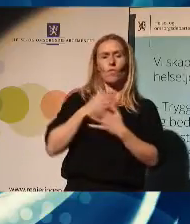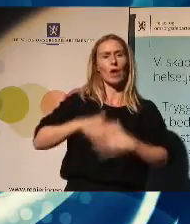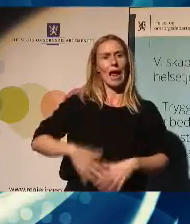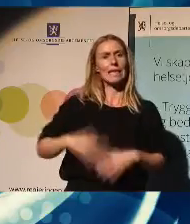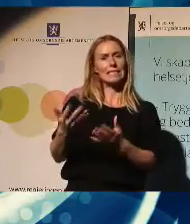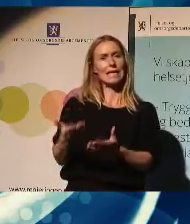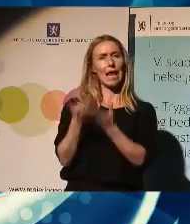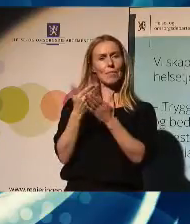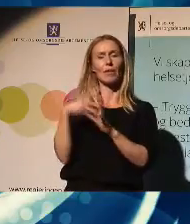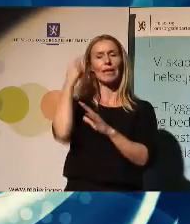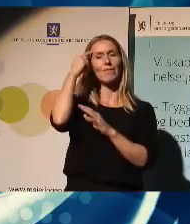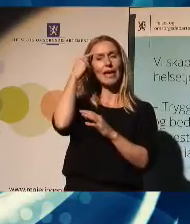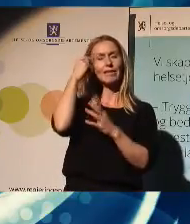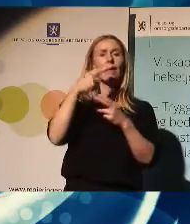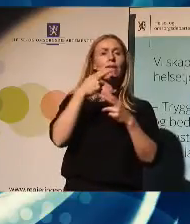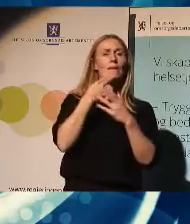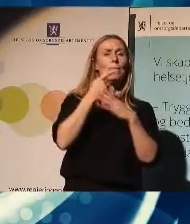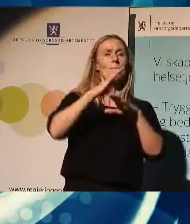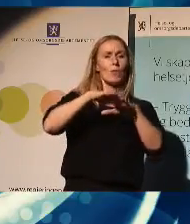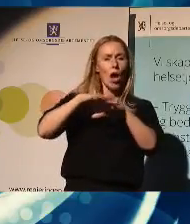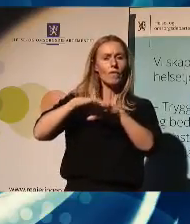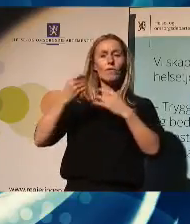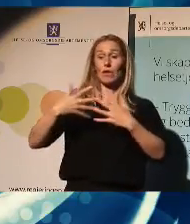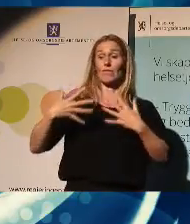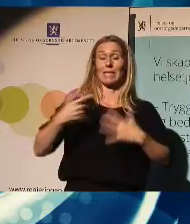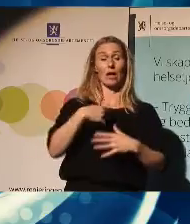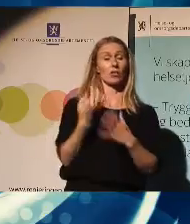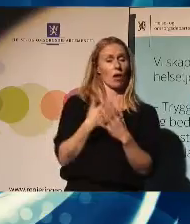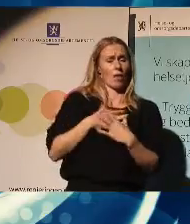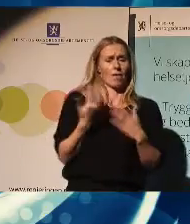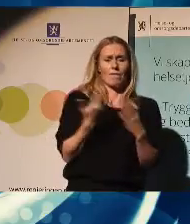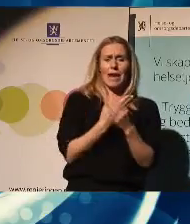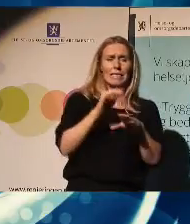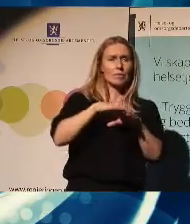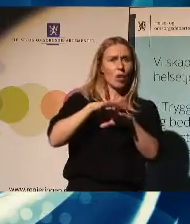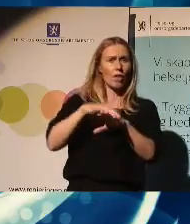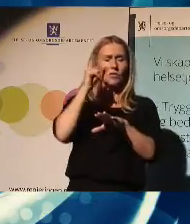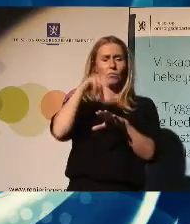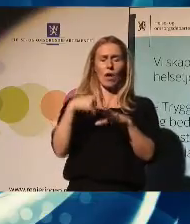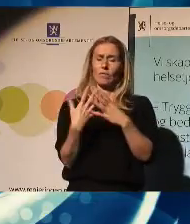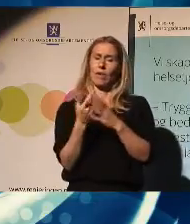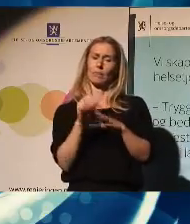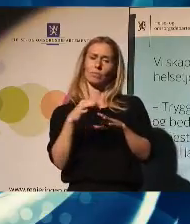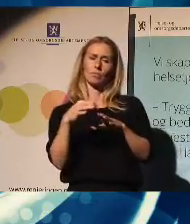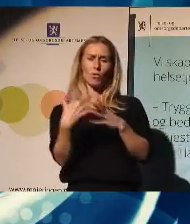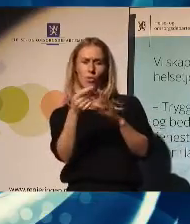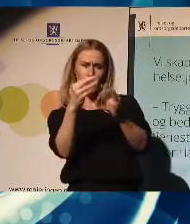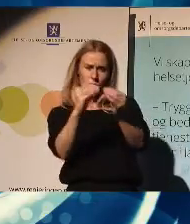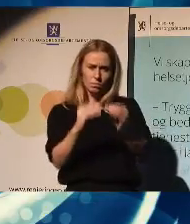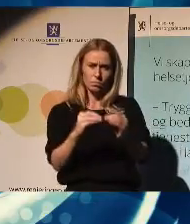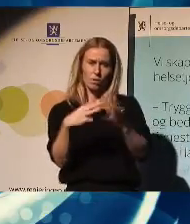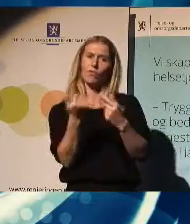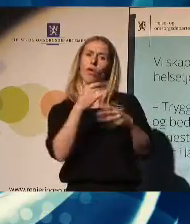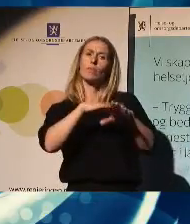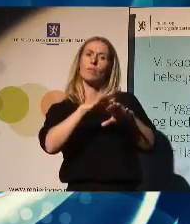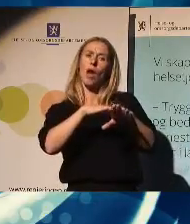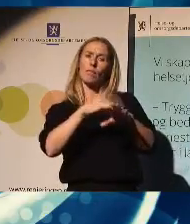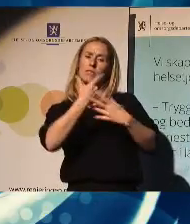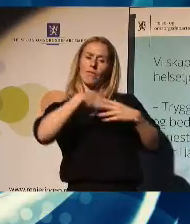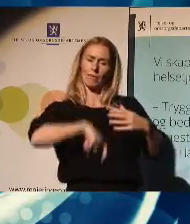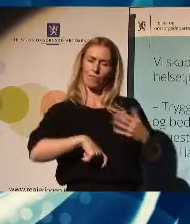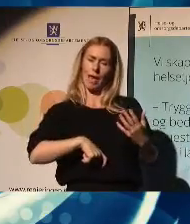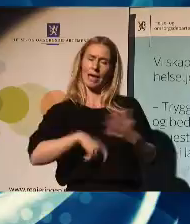at jeg vet hvilken plan som ligger for de fleste av oss, og kan være med på å skreddersy hvordan det bør være for meg. Tenk